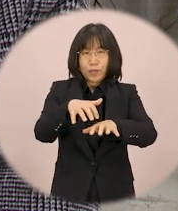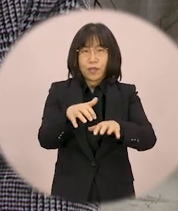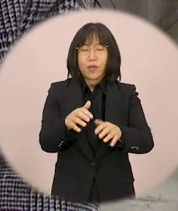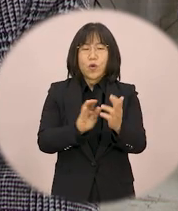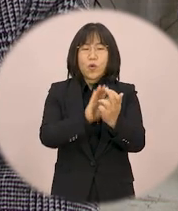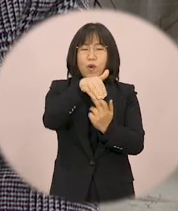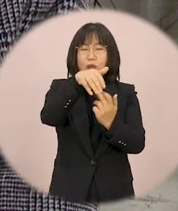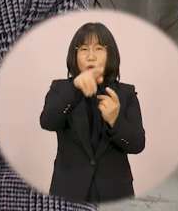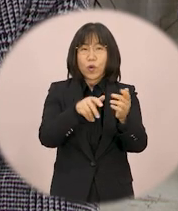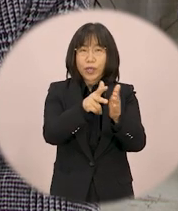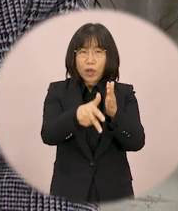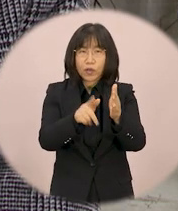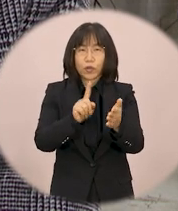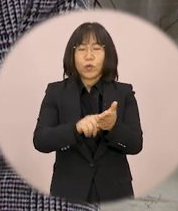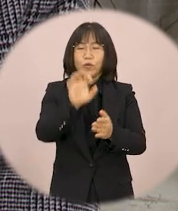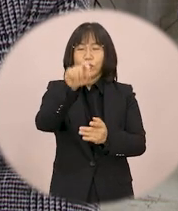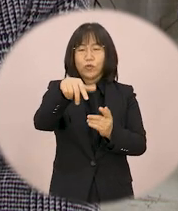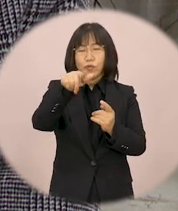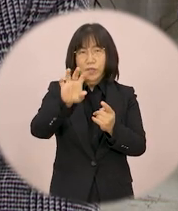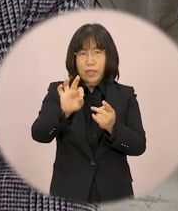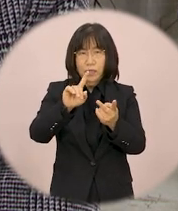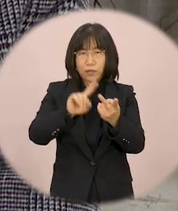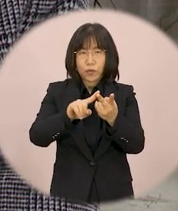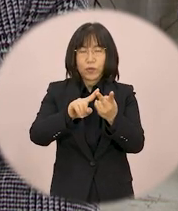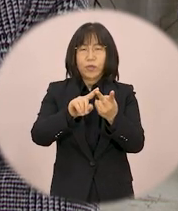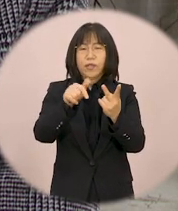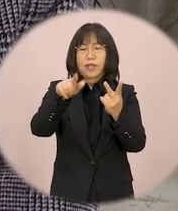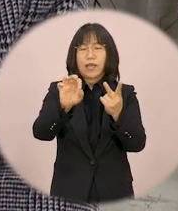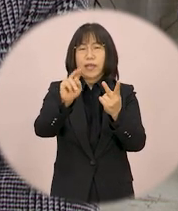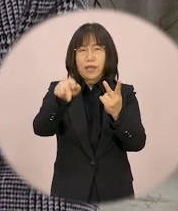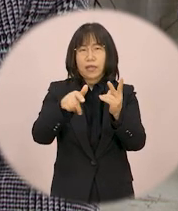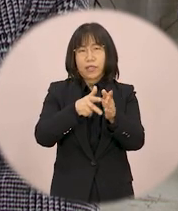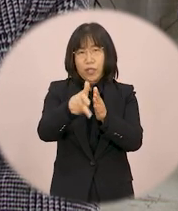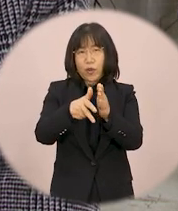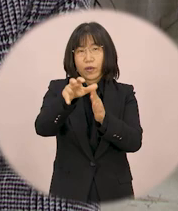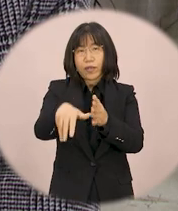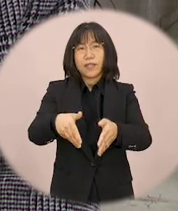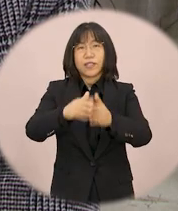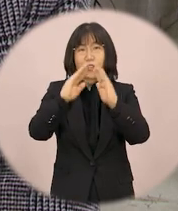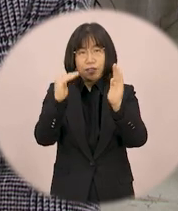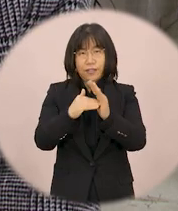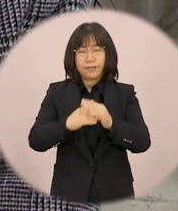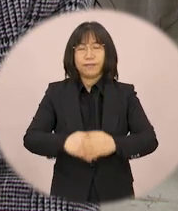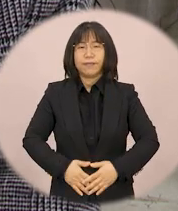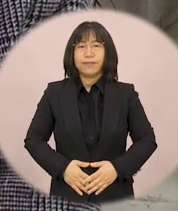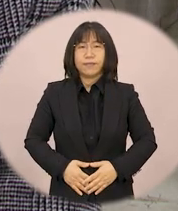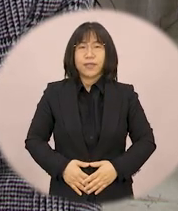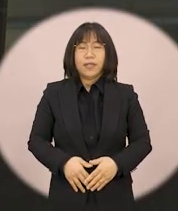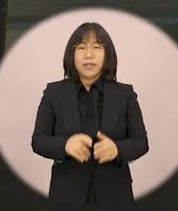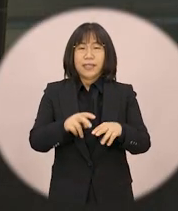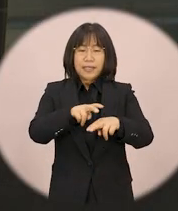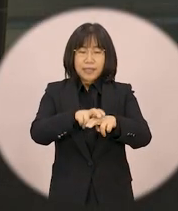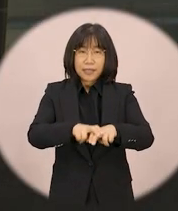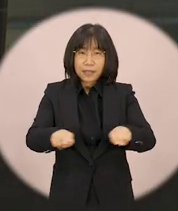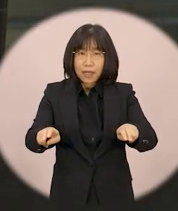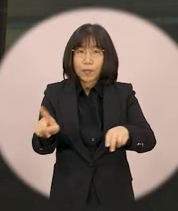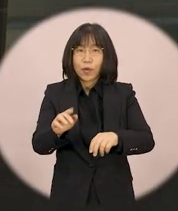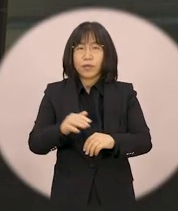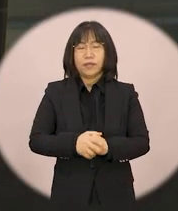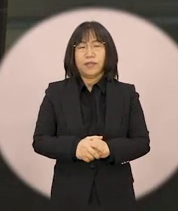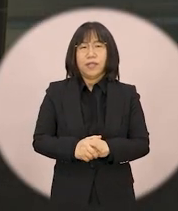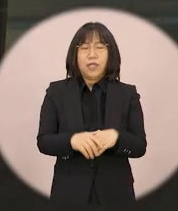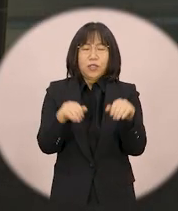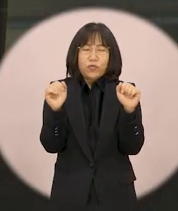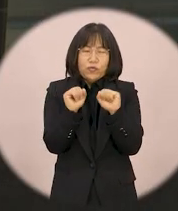인구가 많은 화곡역 을 비롯해 우장산 여 가양역 주변 버스 정류장 10곳에 설치되었습니다 의자는